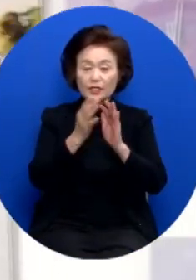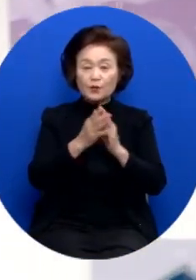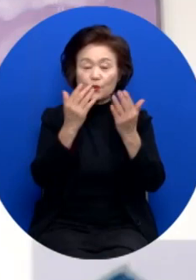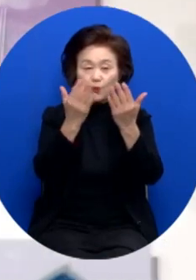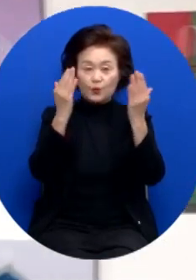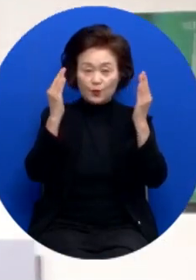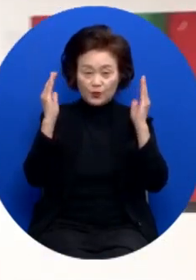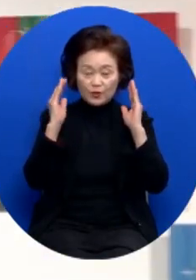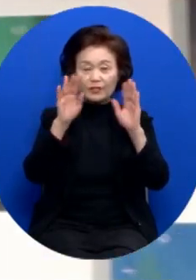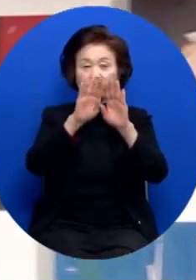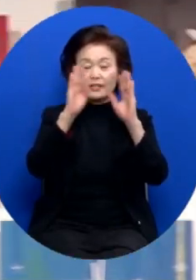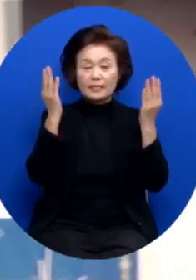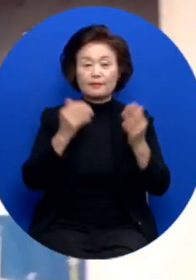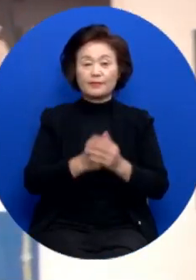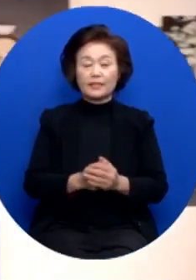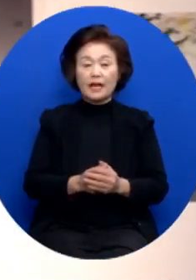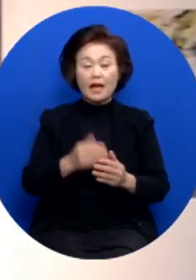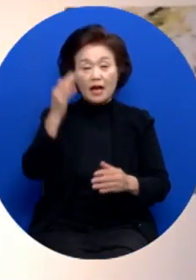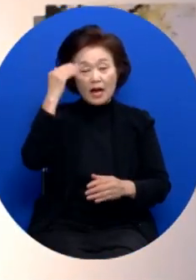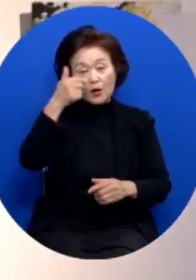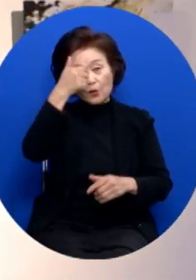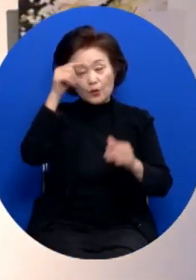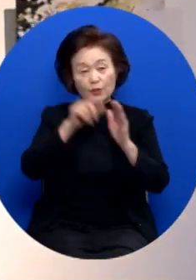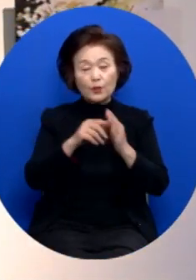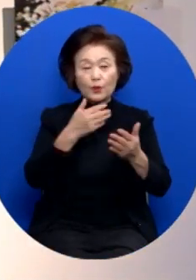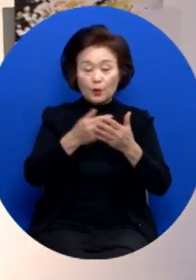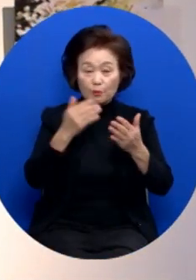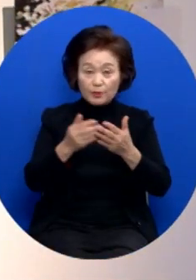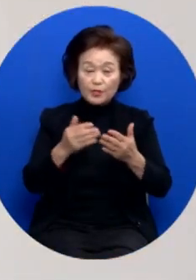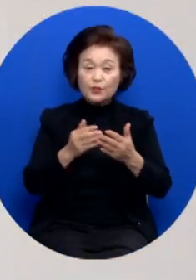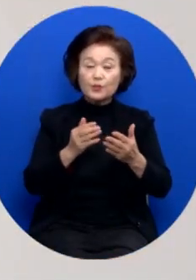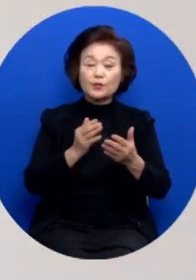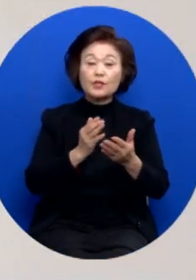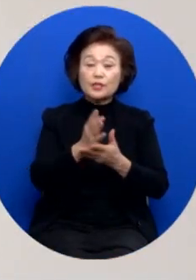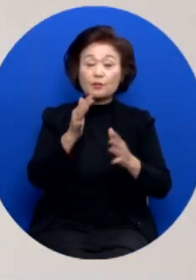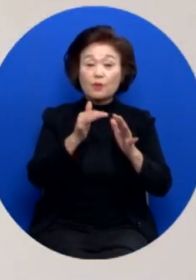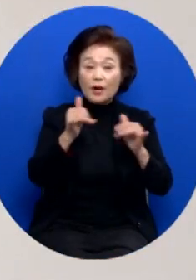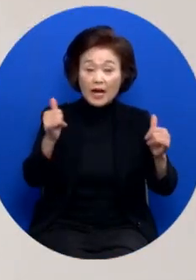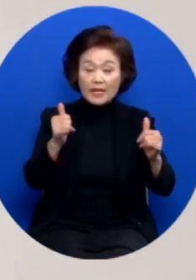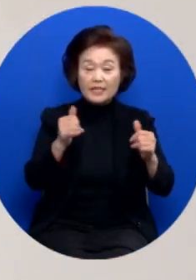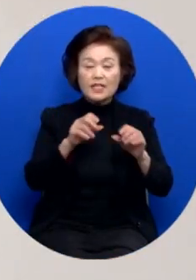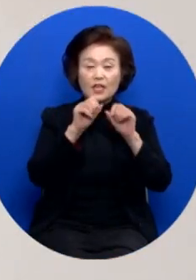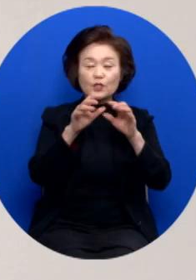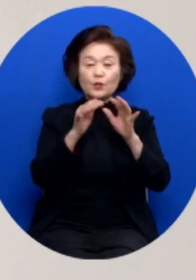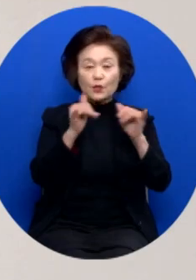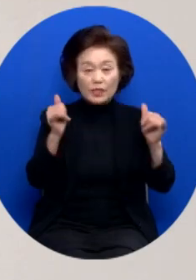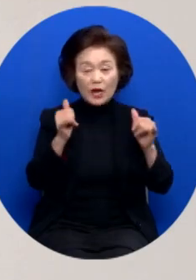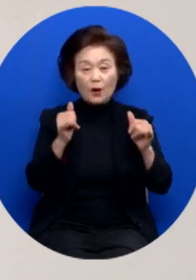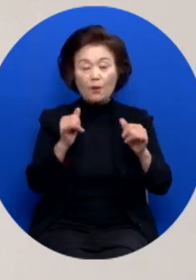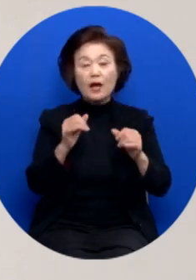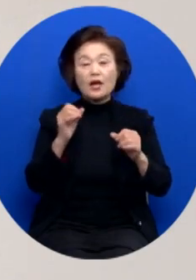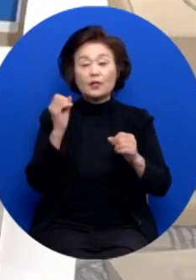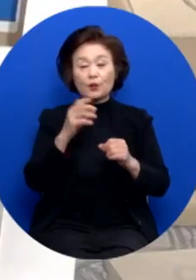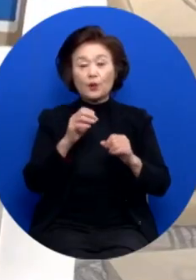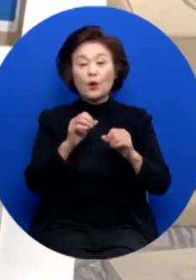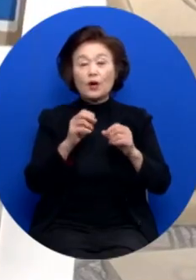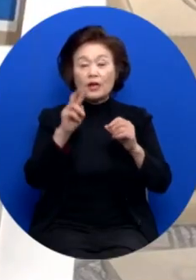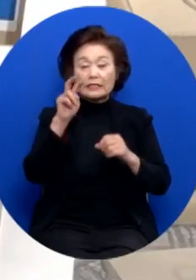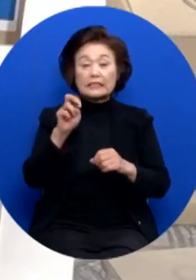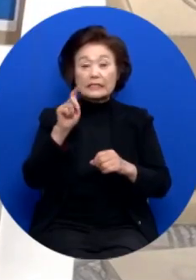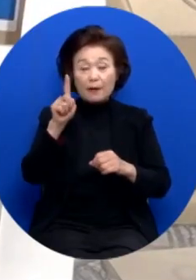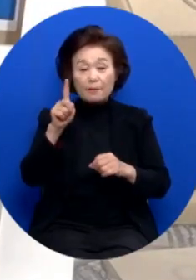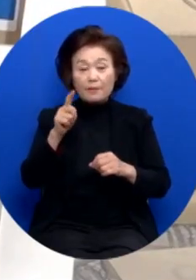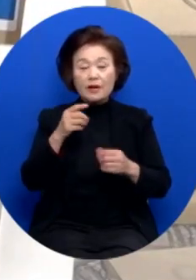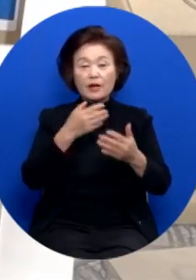처음 열리는 이번 전시에서는 한국기독교미술인협회, 한국미술인선교회, 이화기독미술인회 31명의